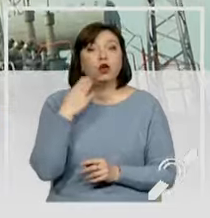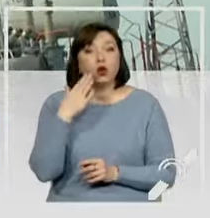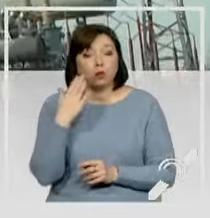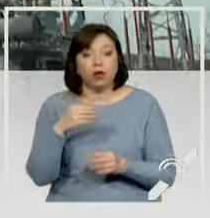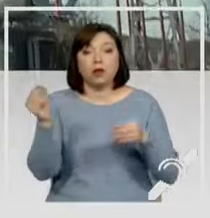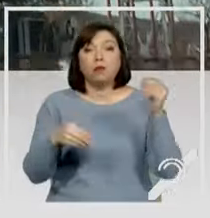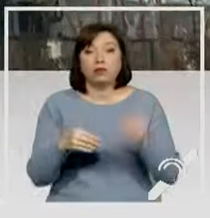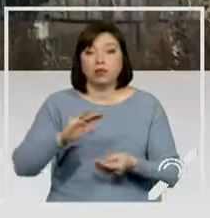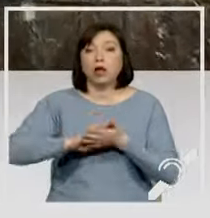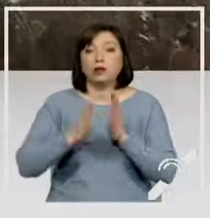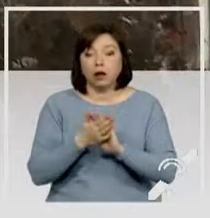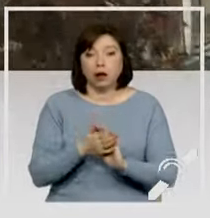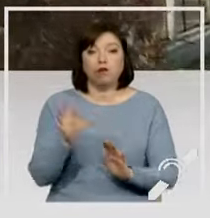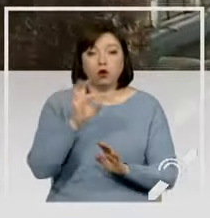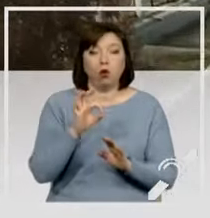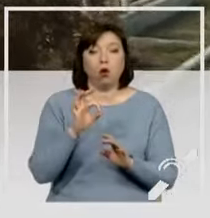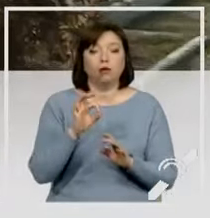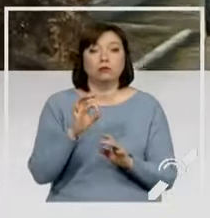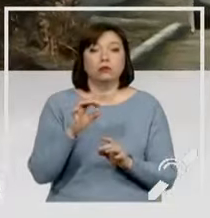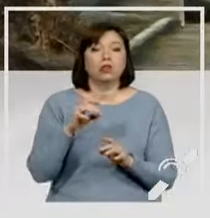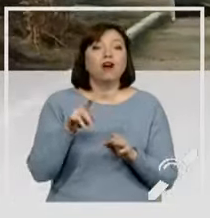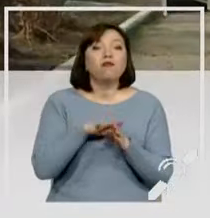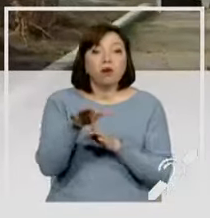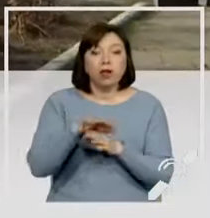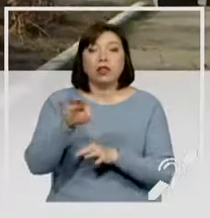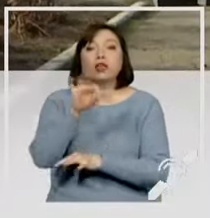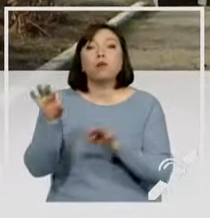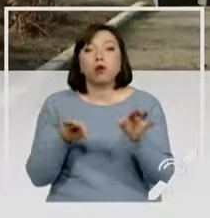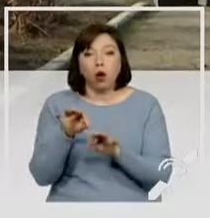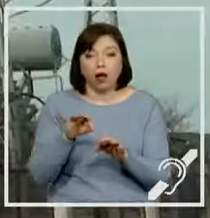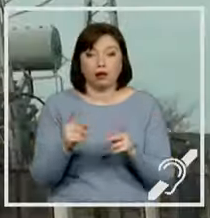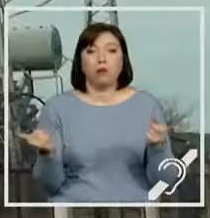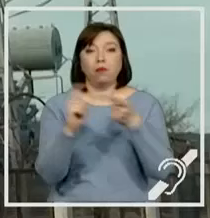România au semnat un memorandum de înțelegere privind realizarea proiectelor de